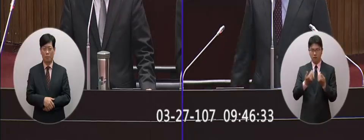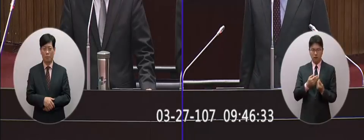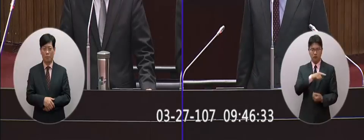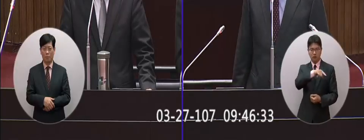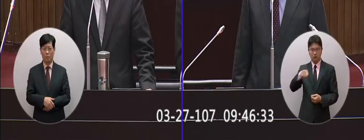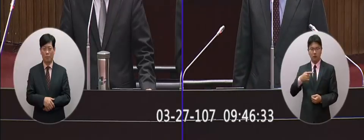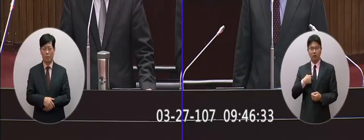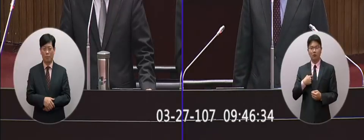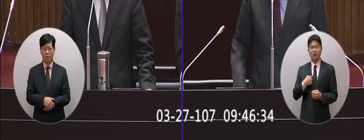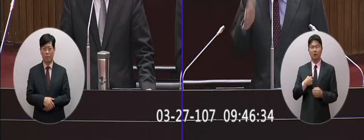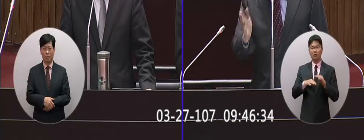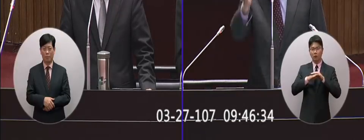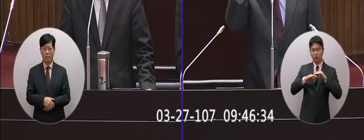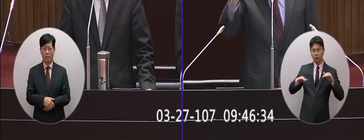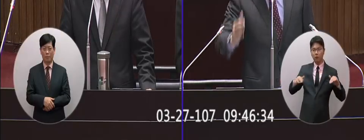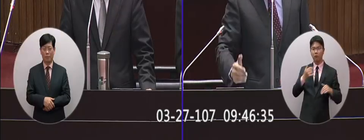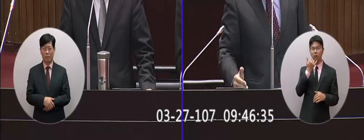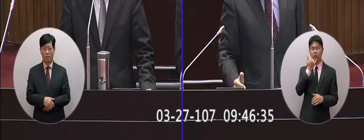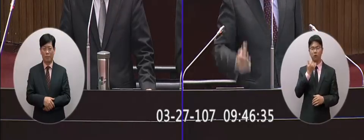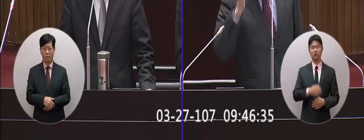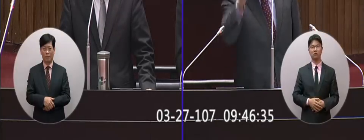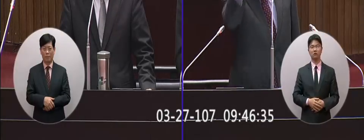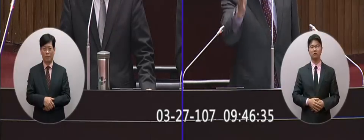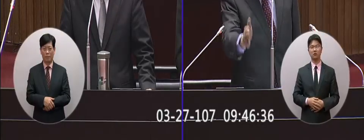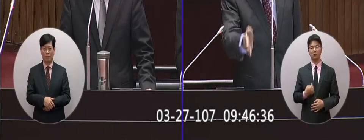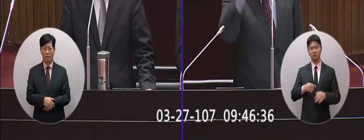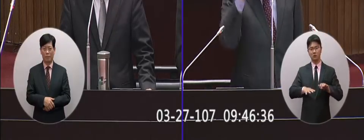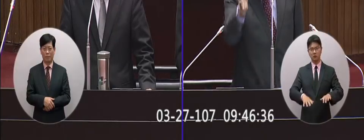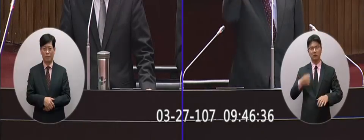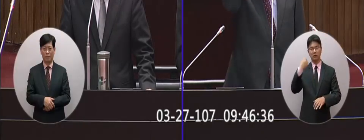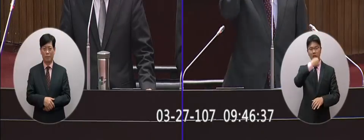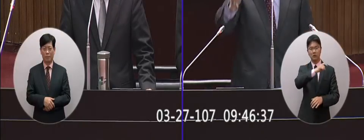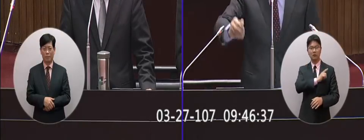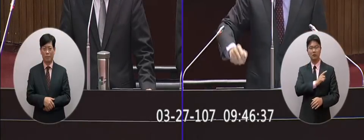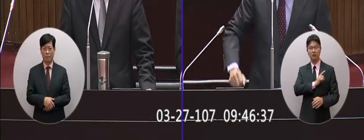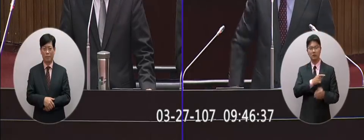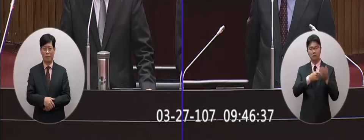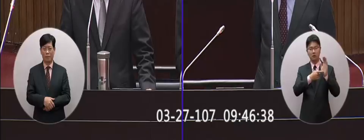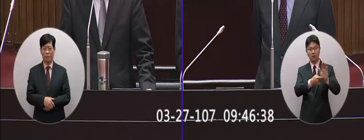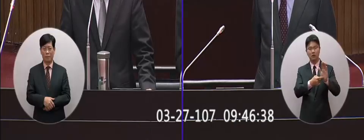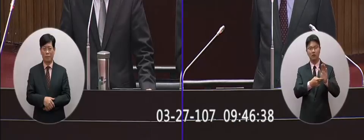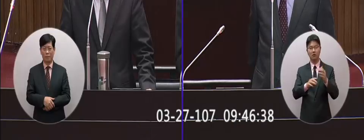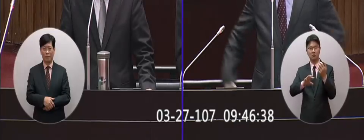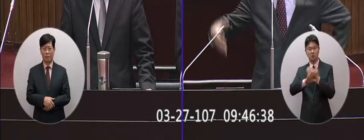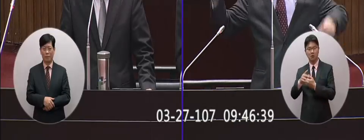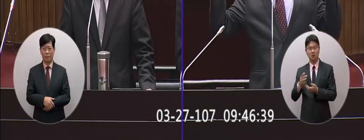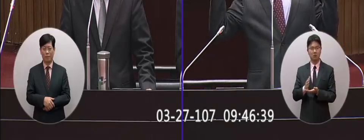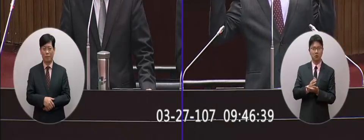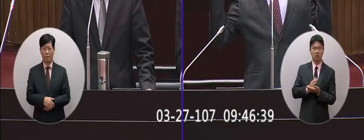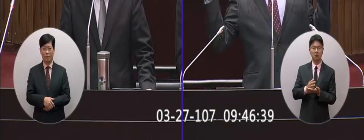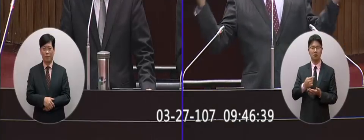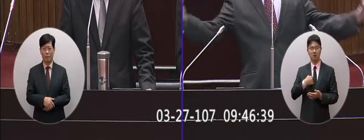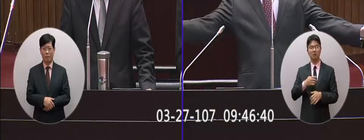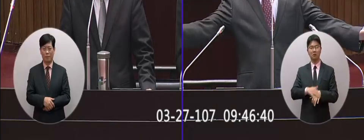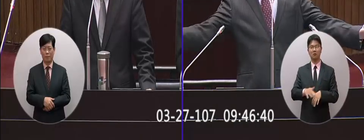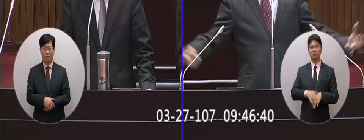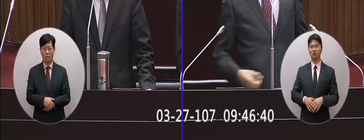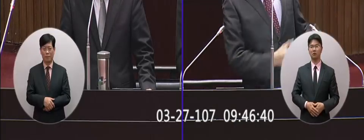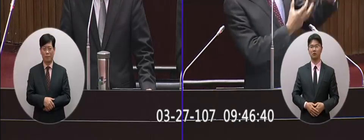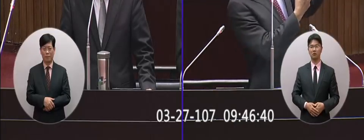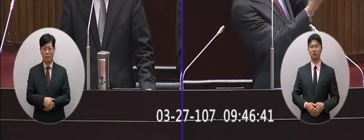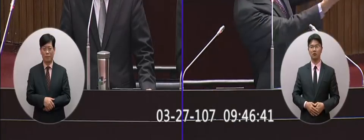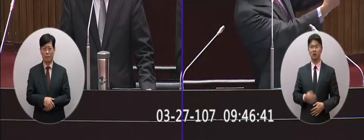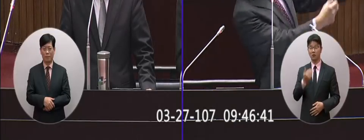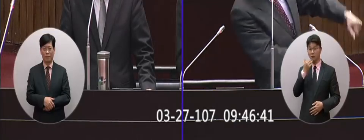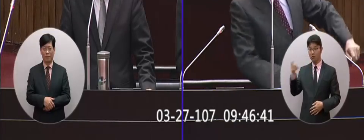且已经在谈了。但是看到台湾的表现，一点大家会想尽办法。你没有从美国获到的